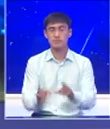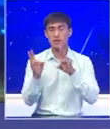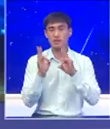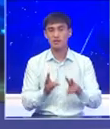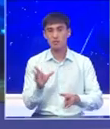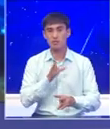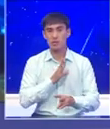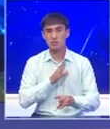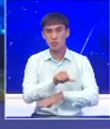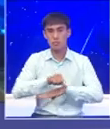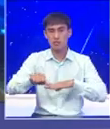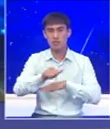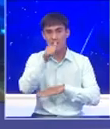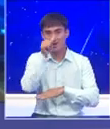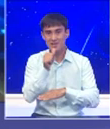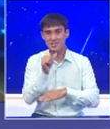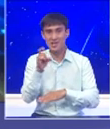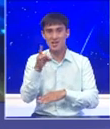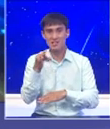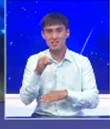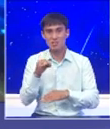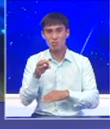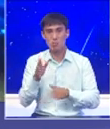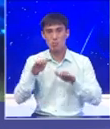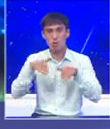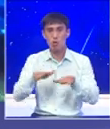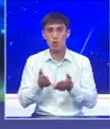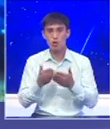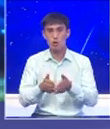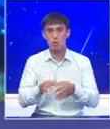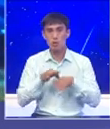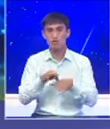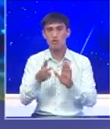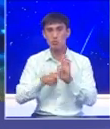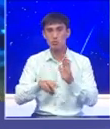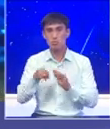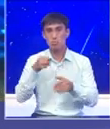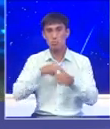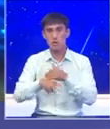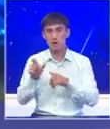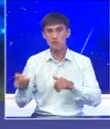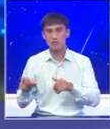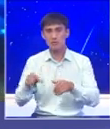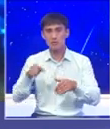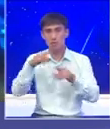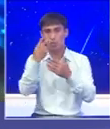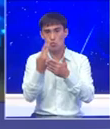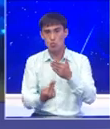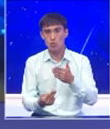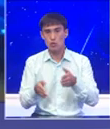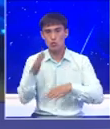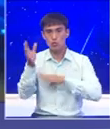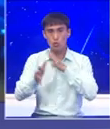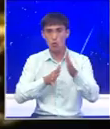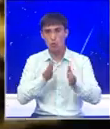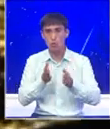Трагедия произошла у берегов Греции. В Эгейском море лодка, перевозившая около 80 мигрантов, затонула во время шторма у берегов острова Родос.